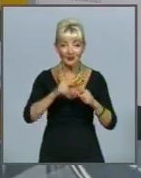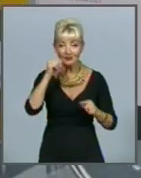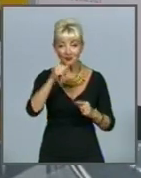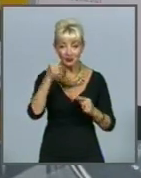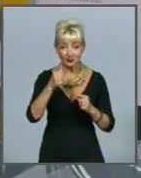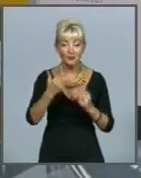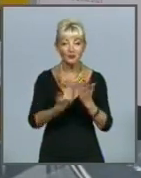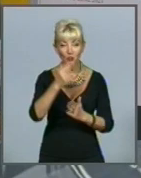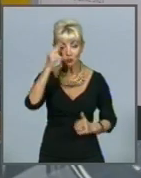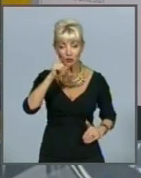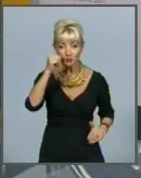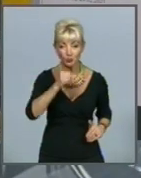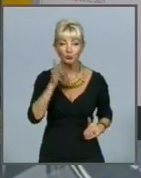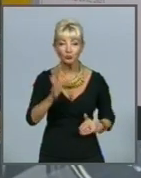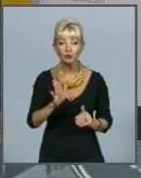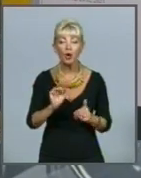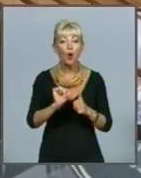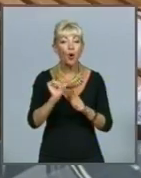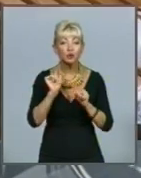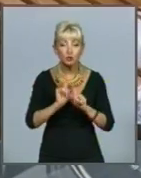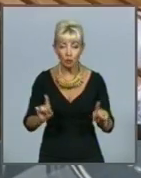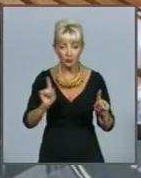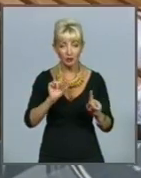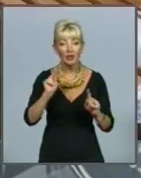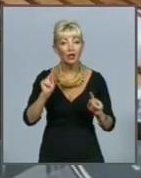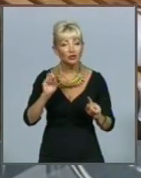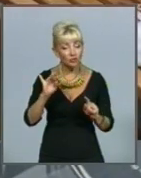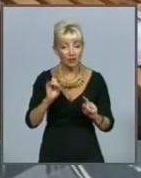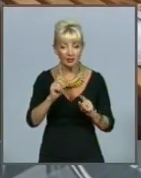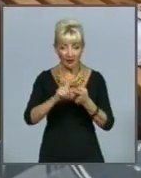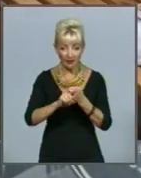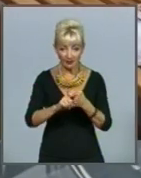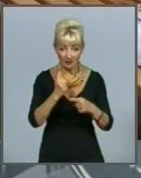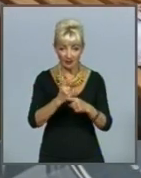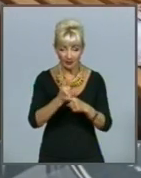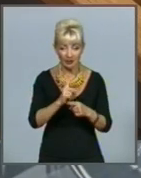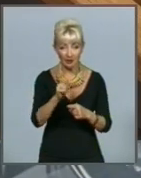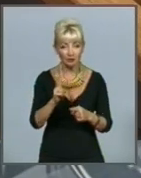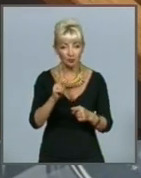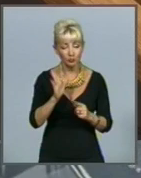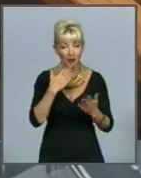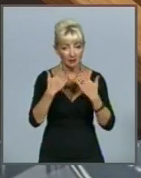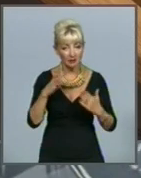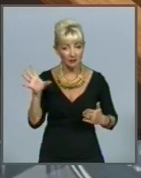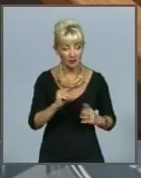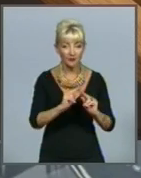стане особливим через карантинні обмеження, що стосуватимуться всіх. Вчитель фізкультури якраз готує засоби